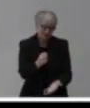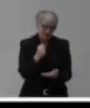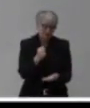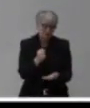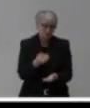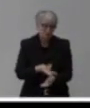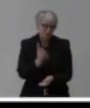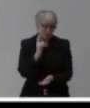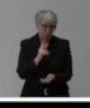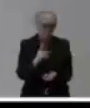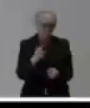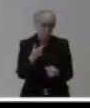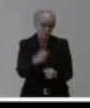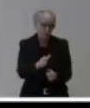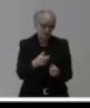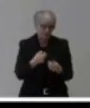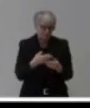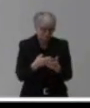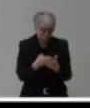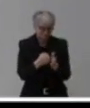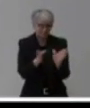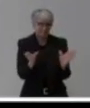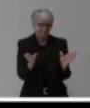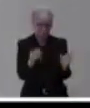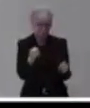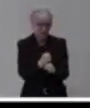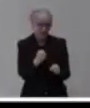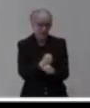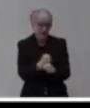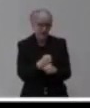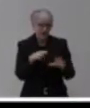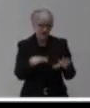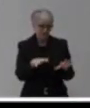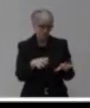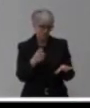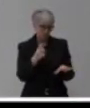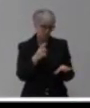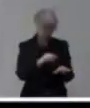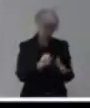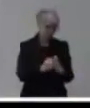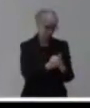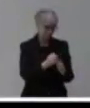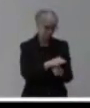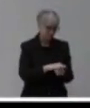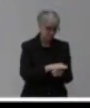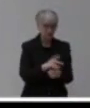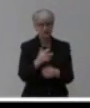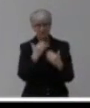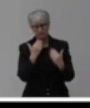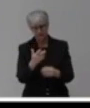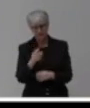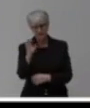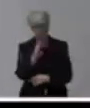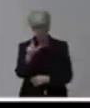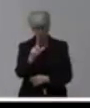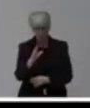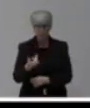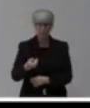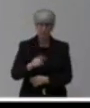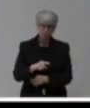per allargare lo sguardo e l'operatività dei nostri consultori familiari. Per cui ringraziamento a Regione Lombardia e altro